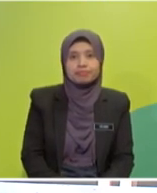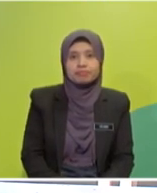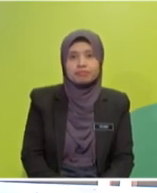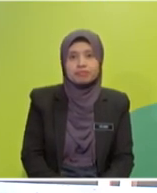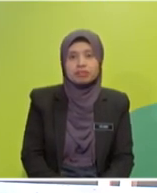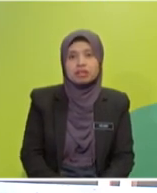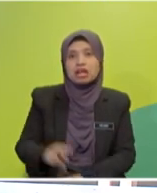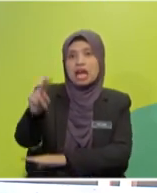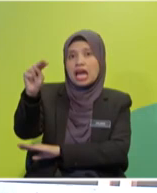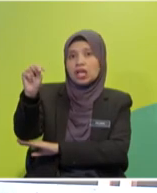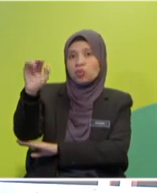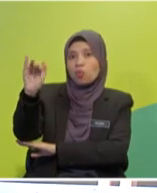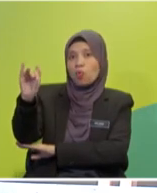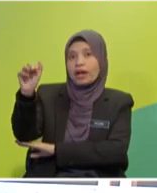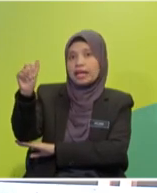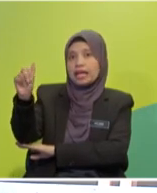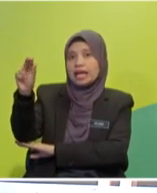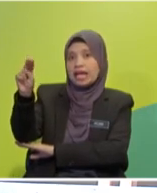tampal di sini. N-Y-A-nya.